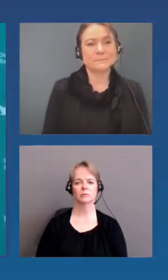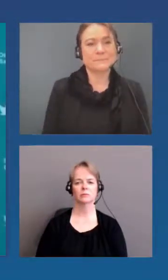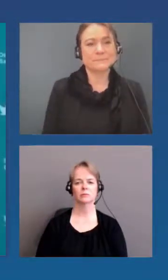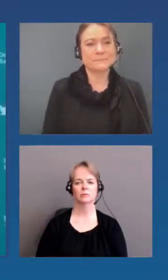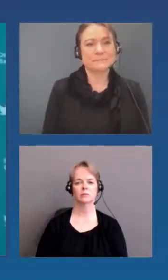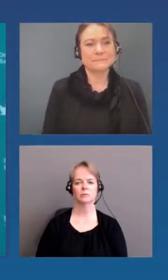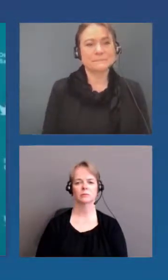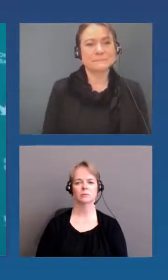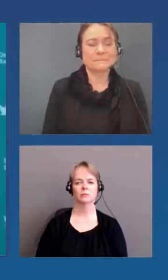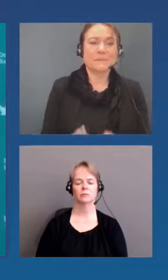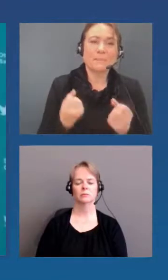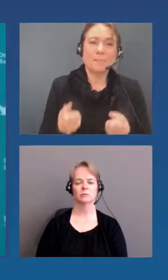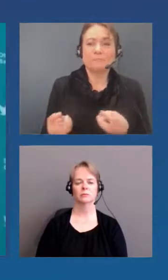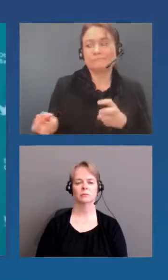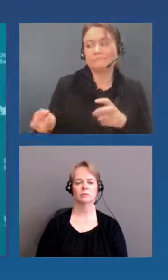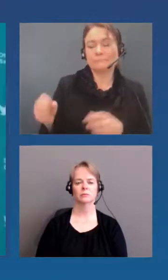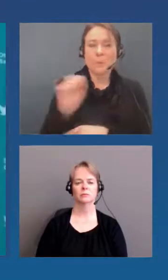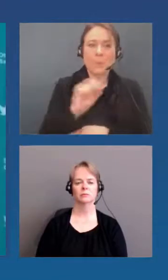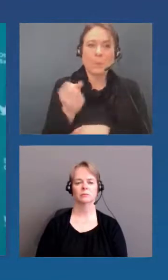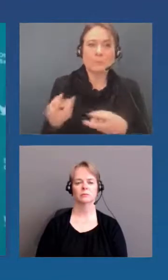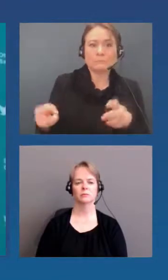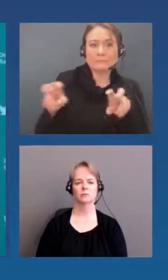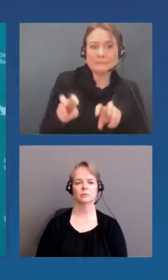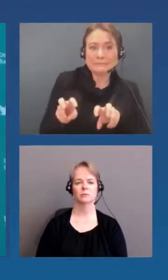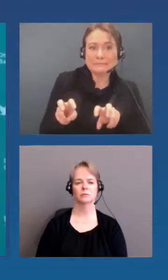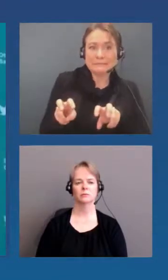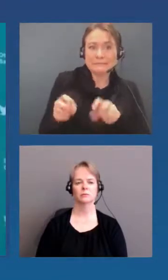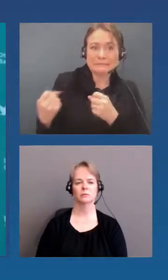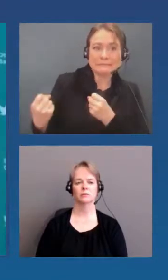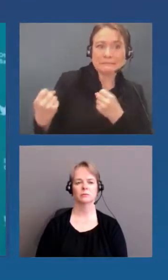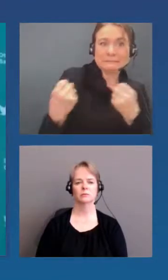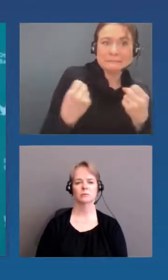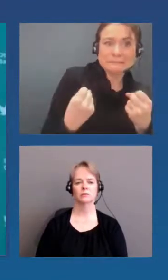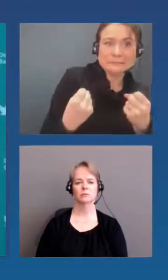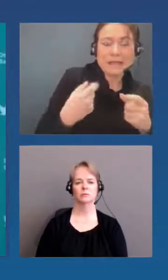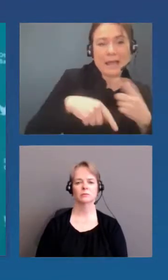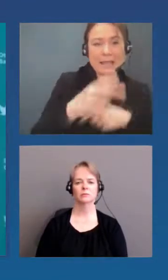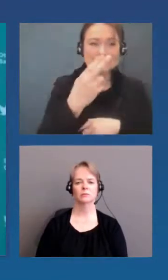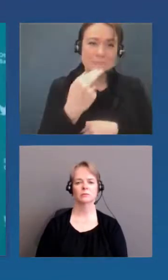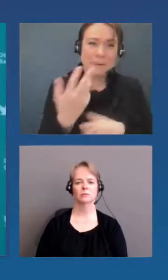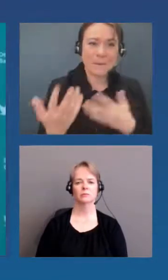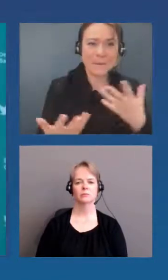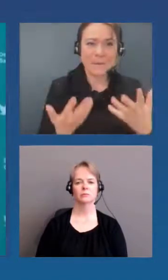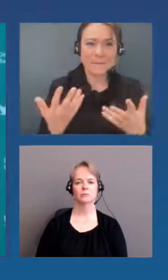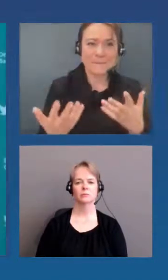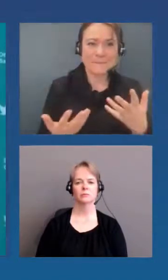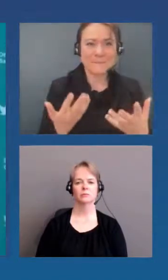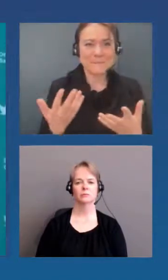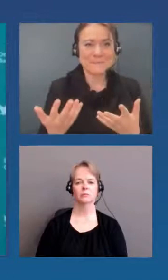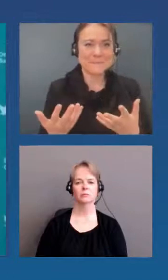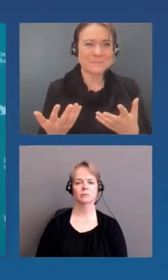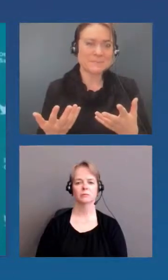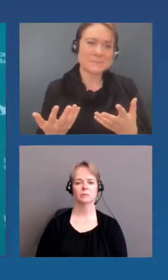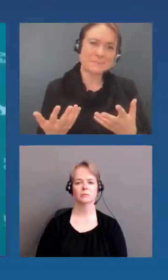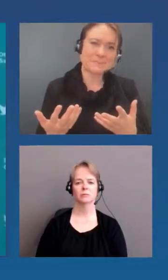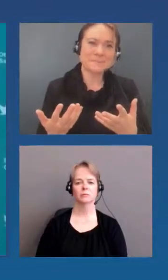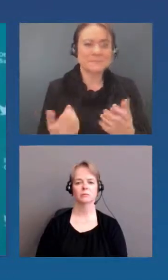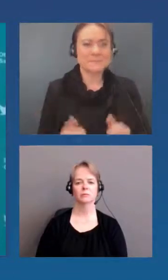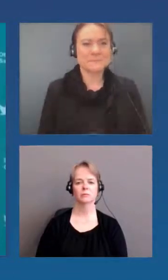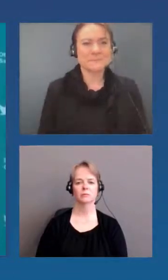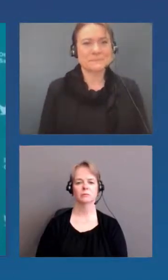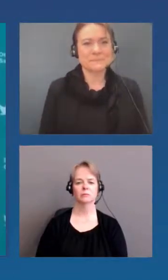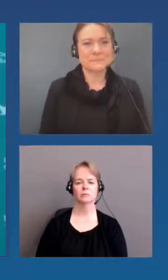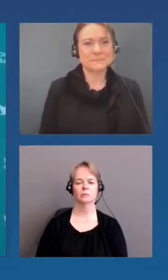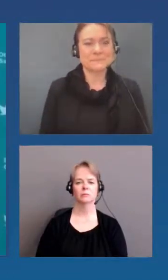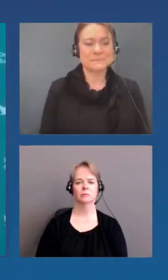aller dans une voiture juste avec les personnes, avec le foyer, les personnes qui